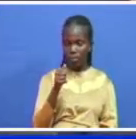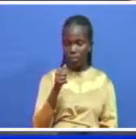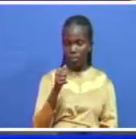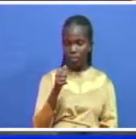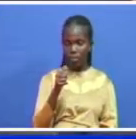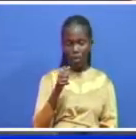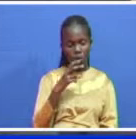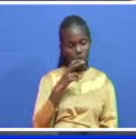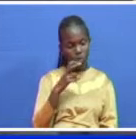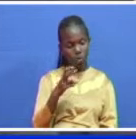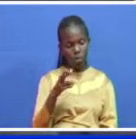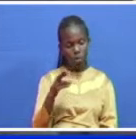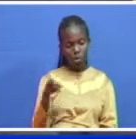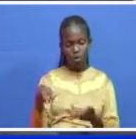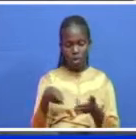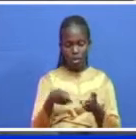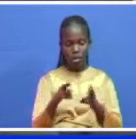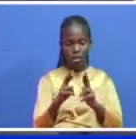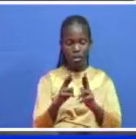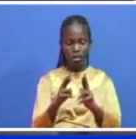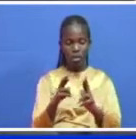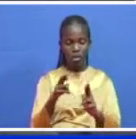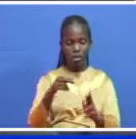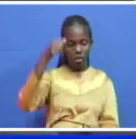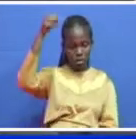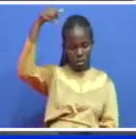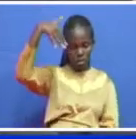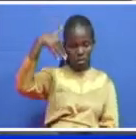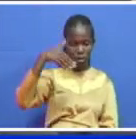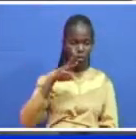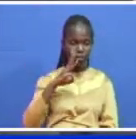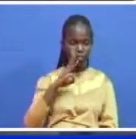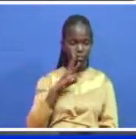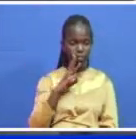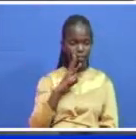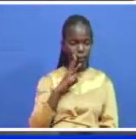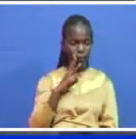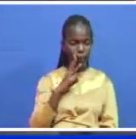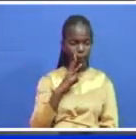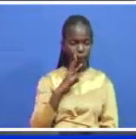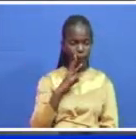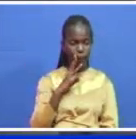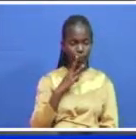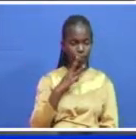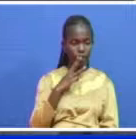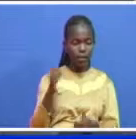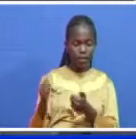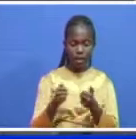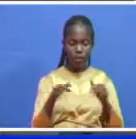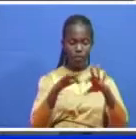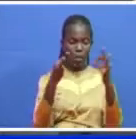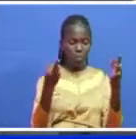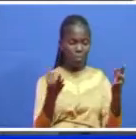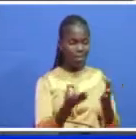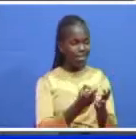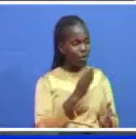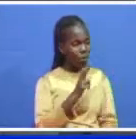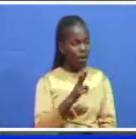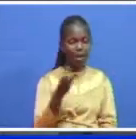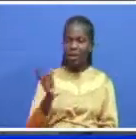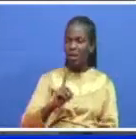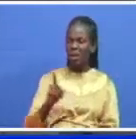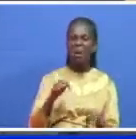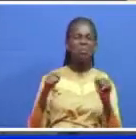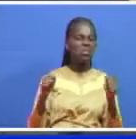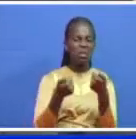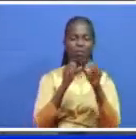Angalia barabara, angalia stima, angalia maji, street families, angalia vile iko. Nairobi si